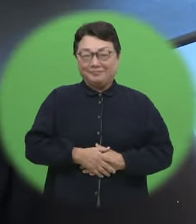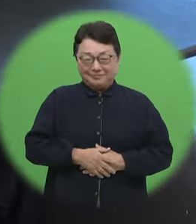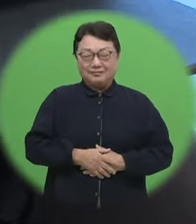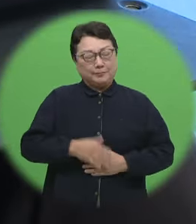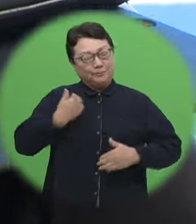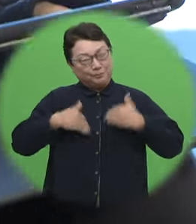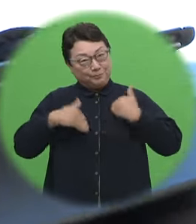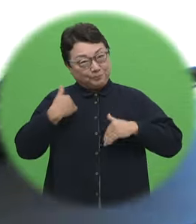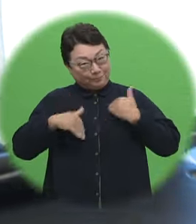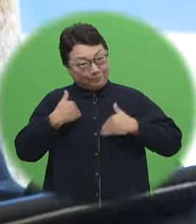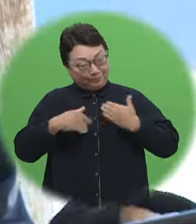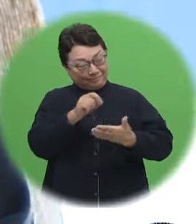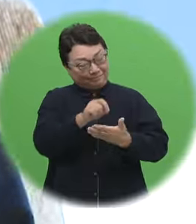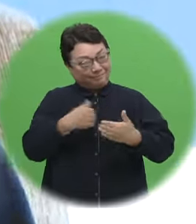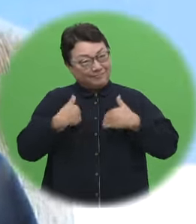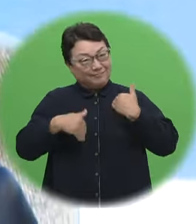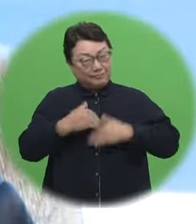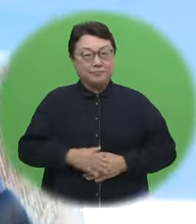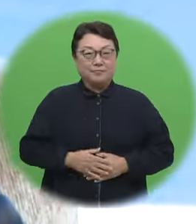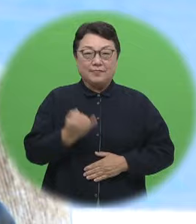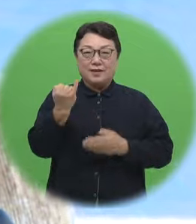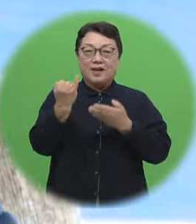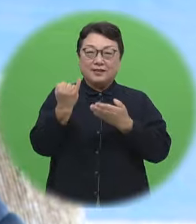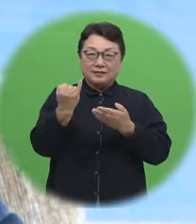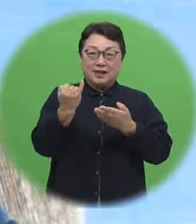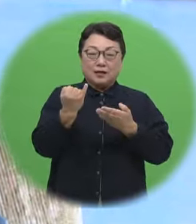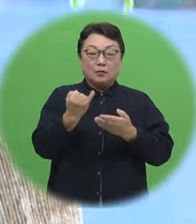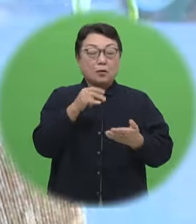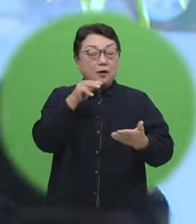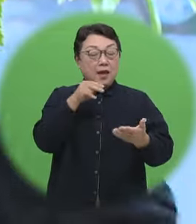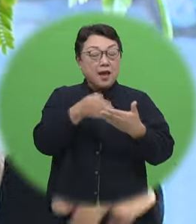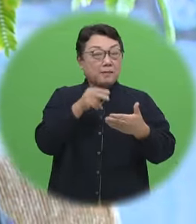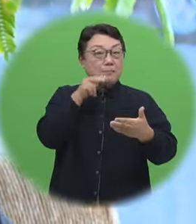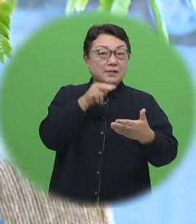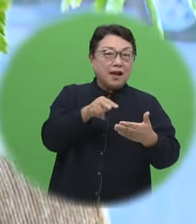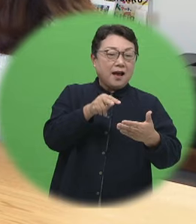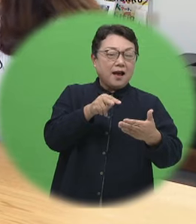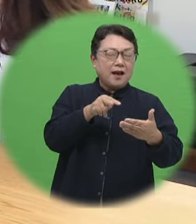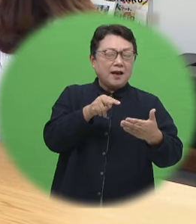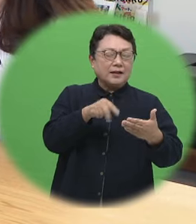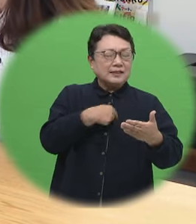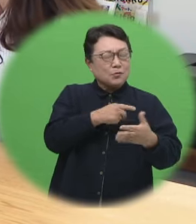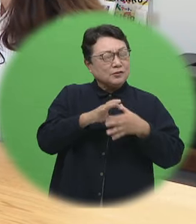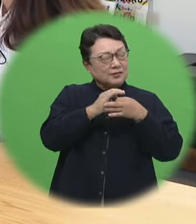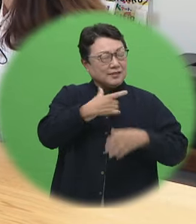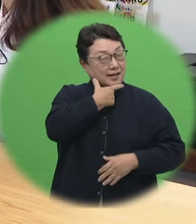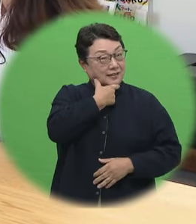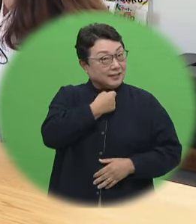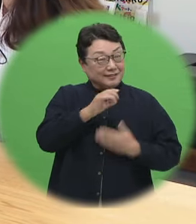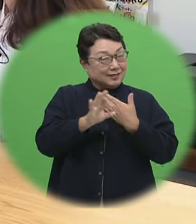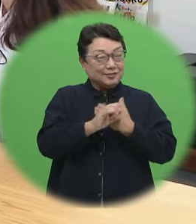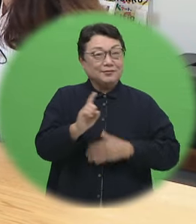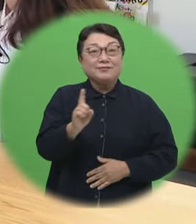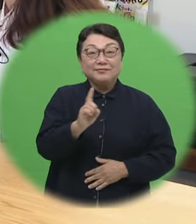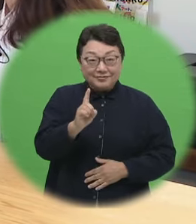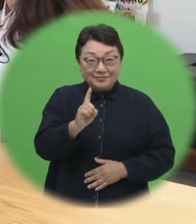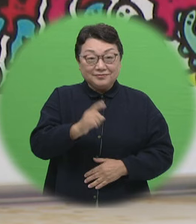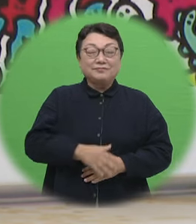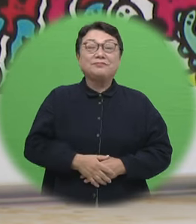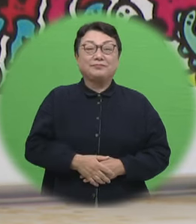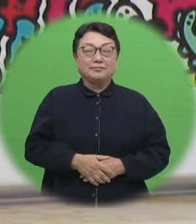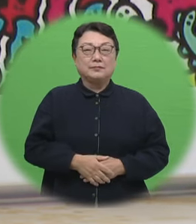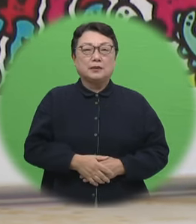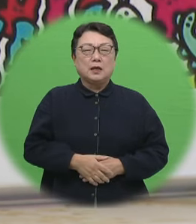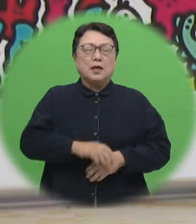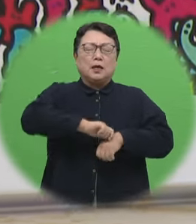楽しいです。 花さんの絵に触れた人たちにこうどういうふうに思ってほしいとか、なんかそんな思いっていうのはありますか？